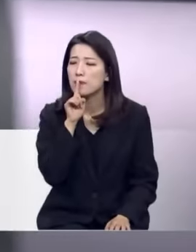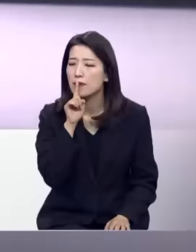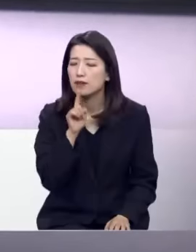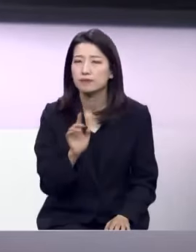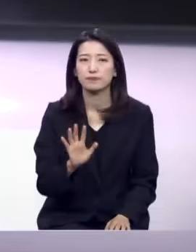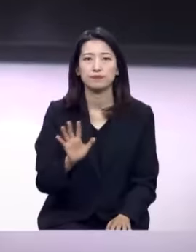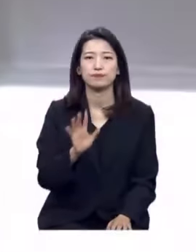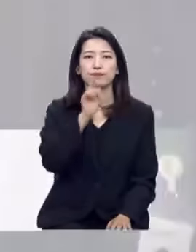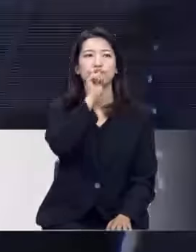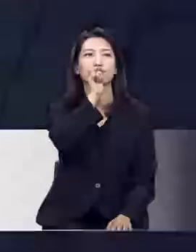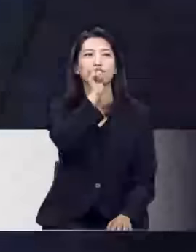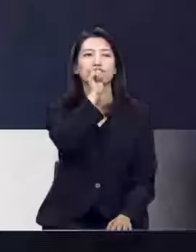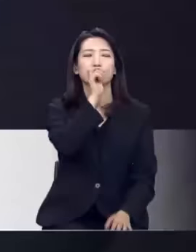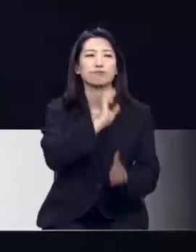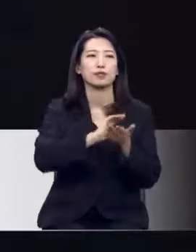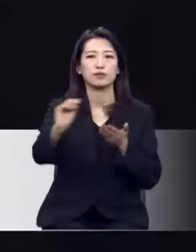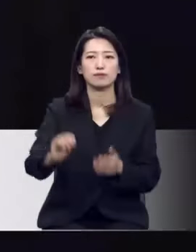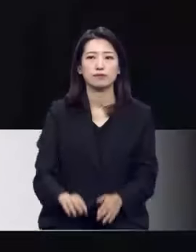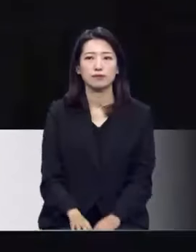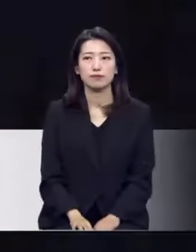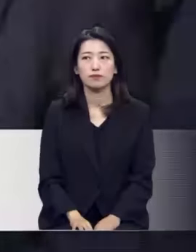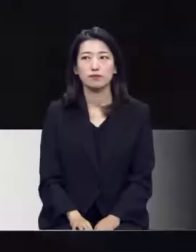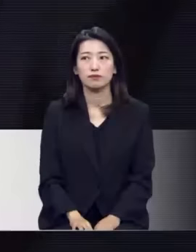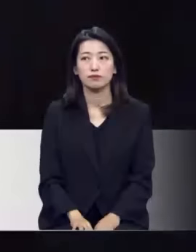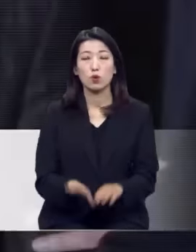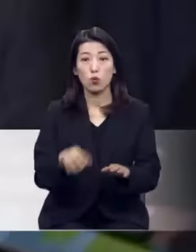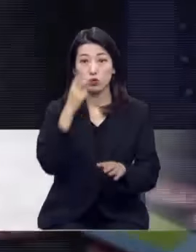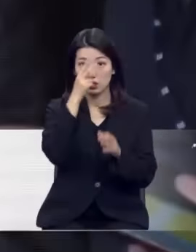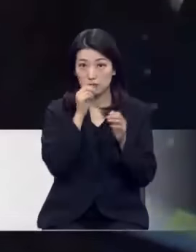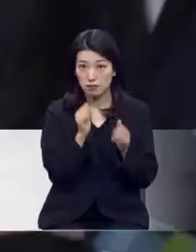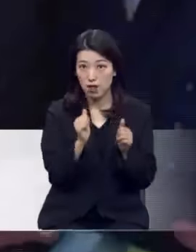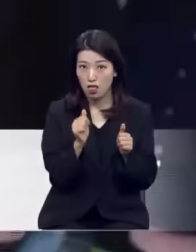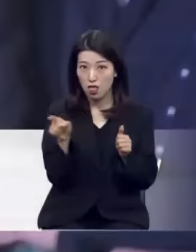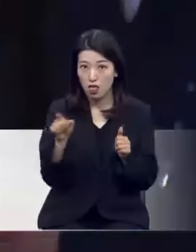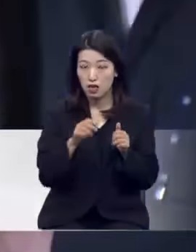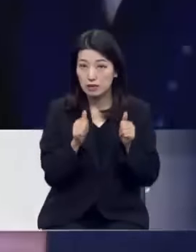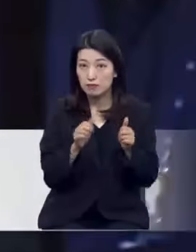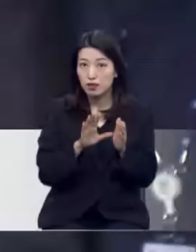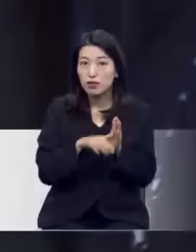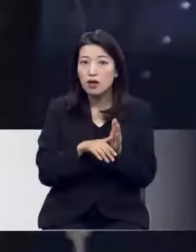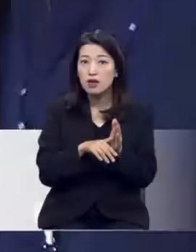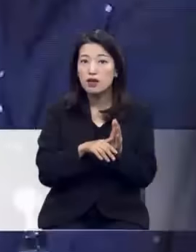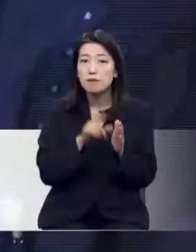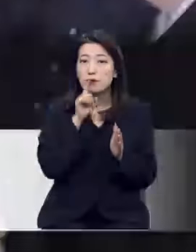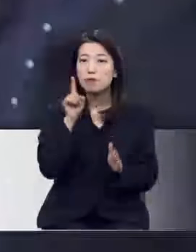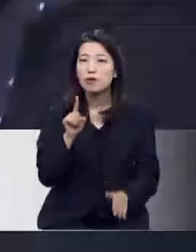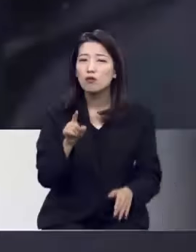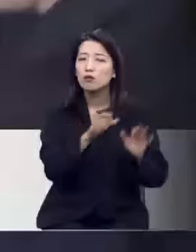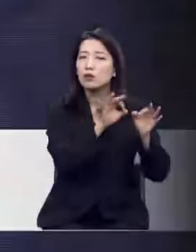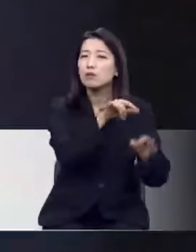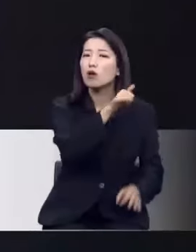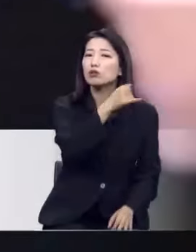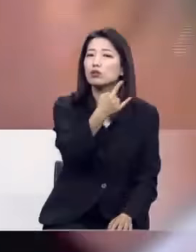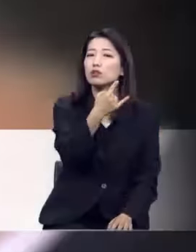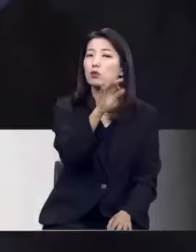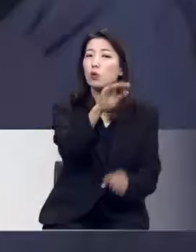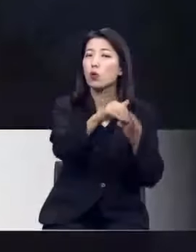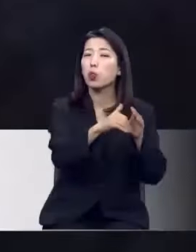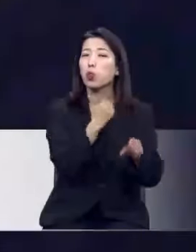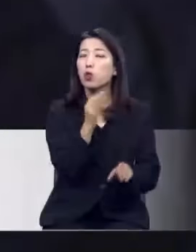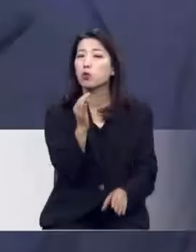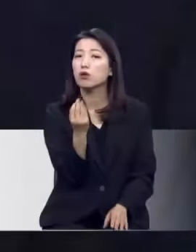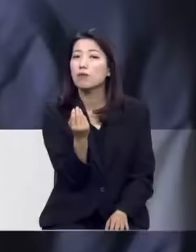부탁드립니다 지금도 오늘 심사에서 어떤 부분 위주로 설명하셨습니다 김건희 여사한테 돈봉투 받았다고 했는데 얼마